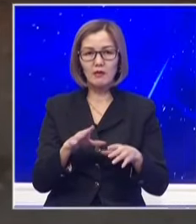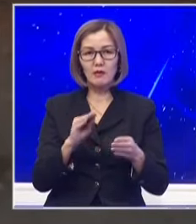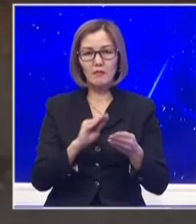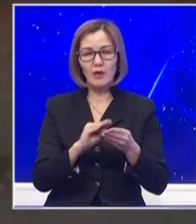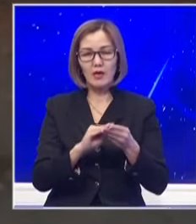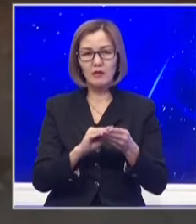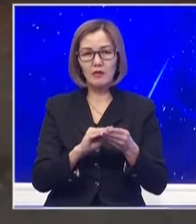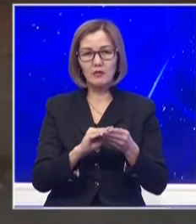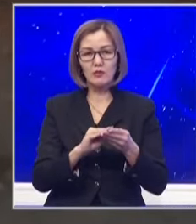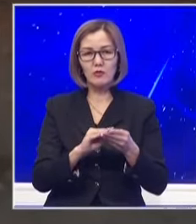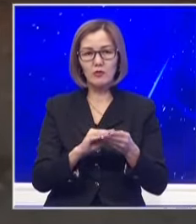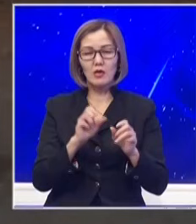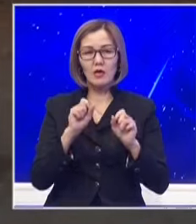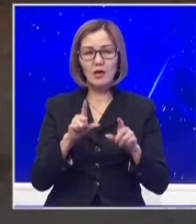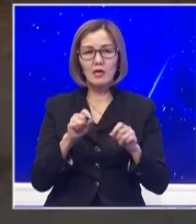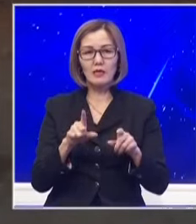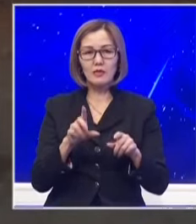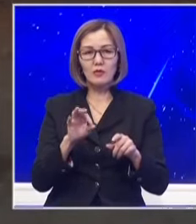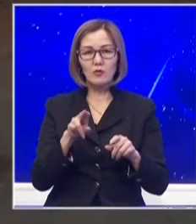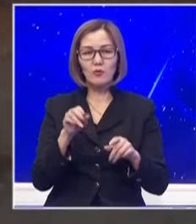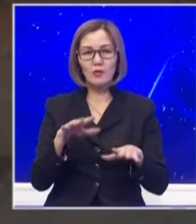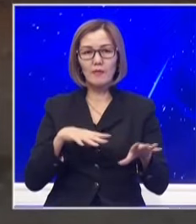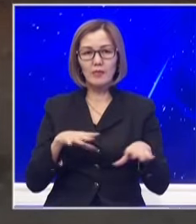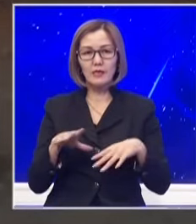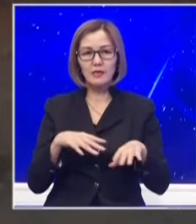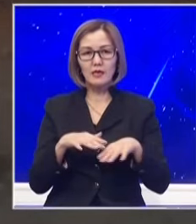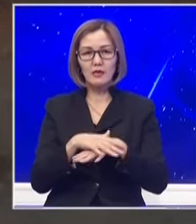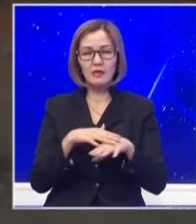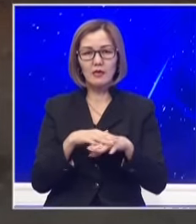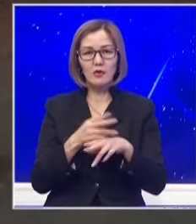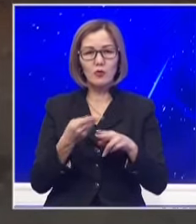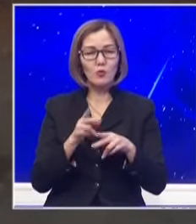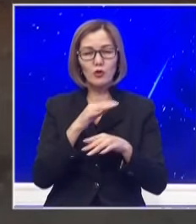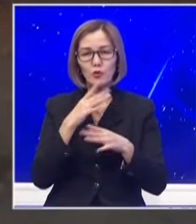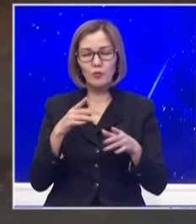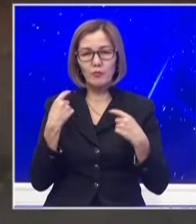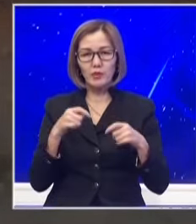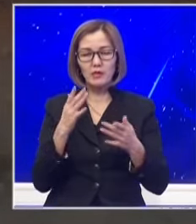Потому что Алтын Ордада аяқ алып жүре алмайсың пияздан деді ғой.